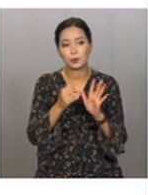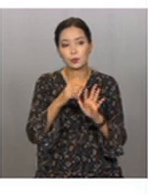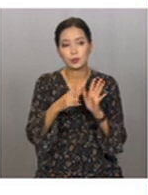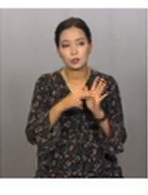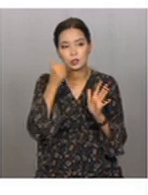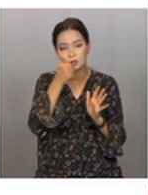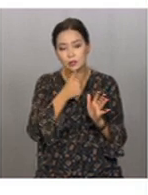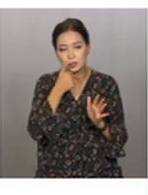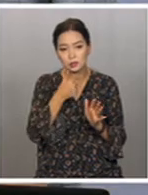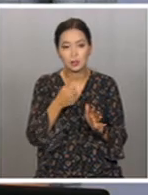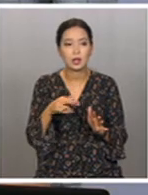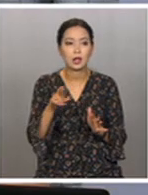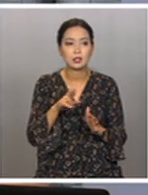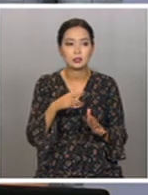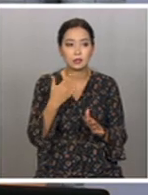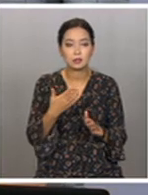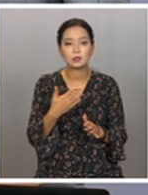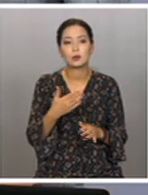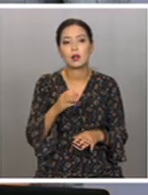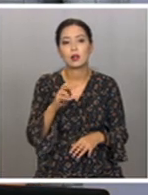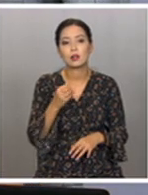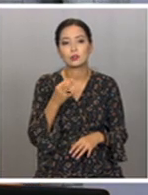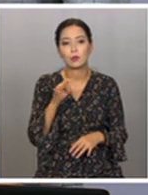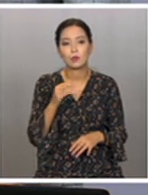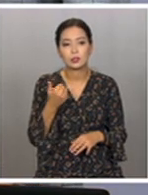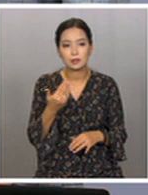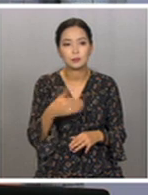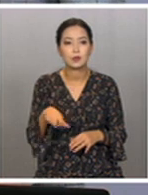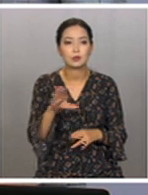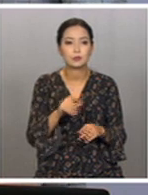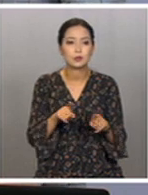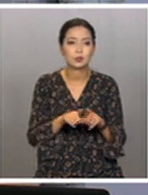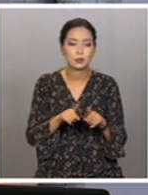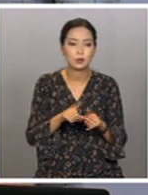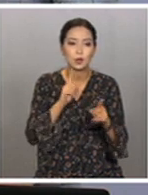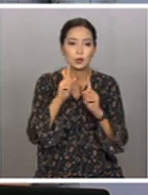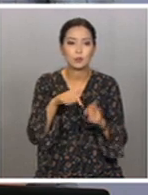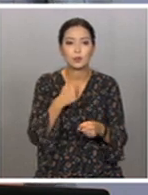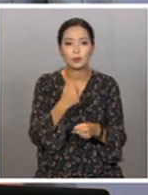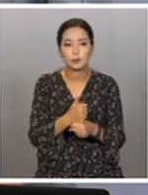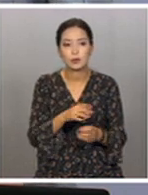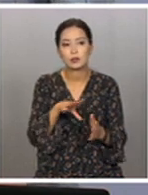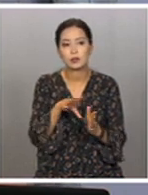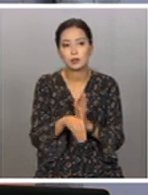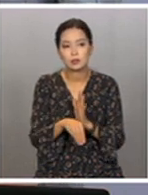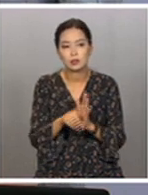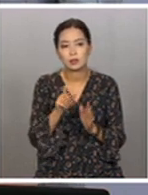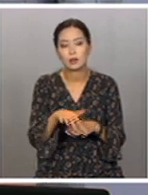1918 жылдың қаңтарында Алашорда үкіметі мен Халық комиссарлар кеңесінің төрағасы Ленин мен